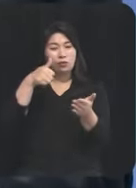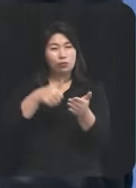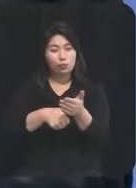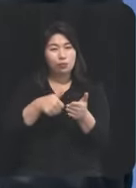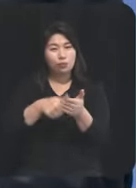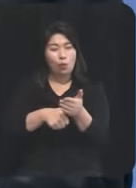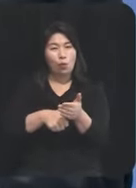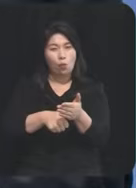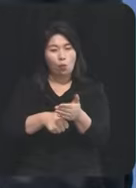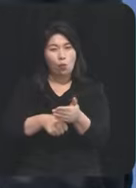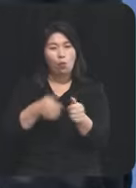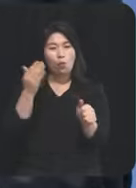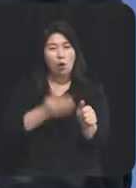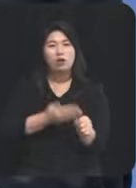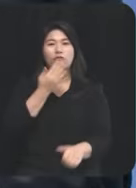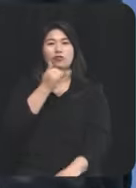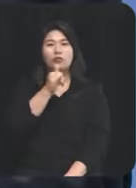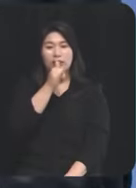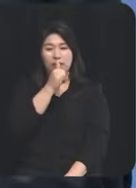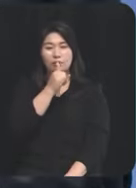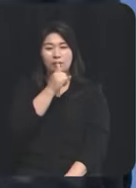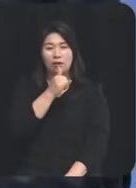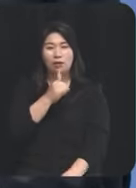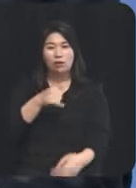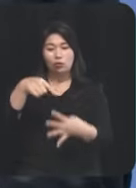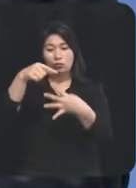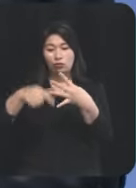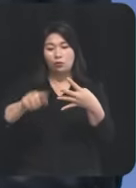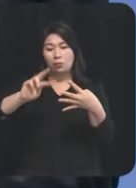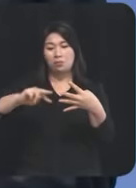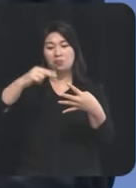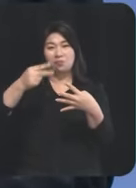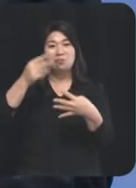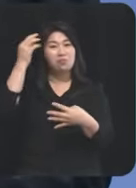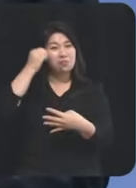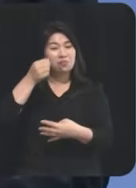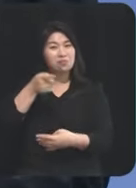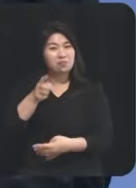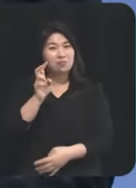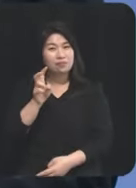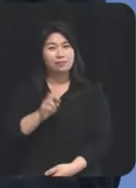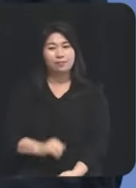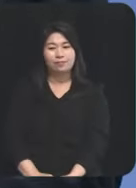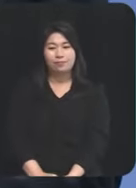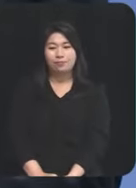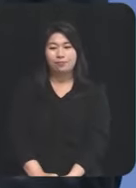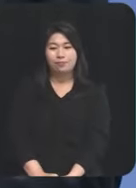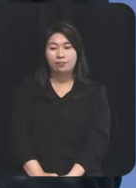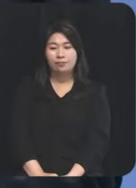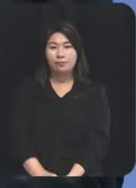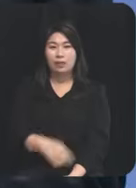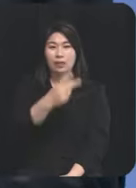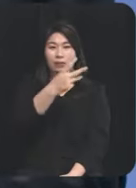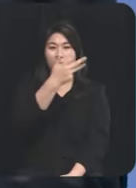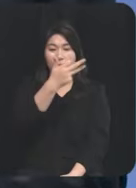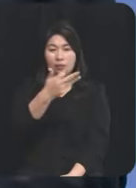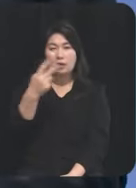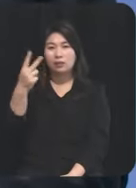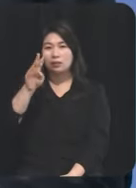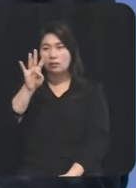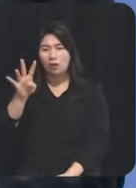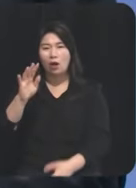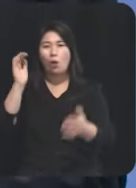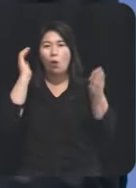따라 요청할 수가 있습니다. 네. 좀 뭔가 거꾸로 이렇게 좀 알고 계신 것 같은데 18년도 상황과 24년도 상황에 대해서 혼재된 물음에